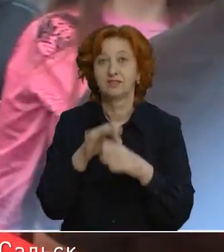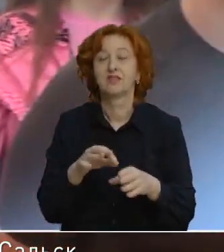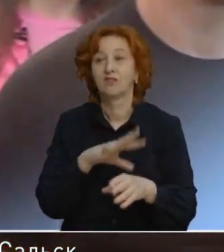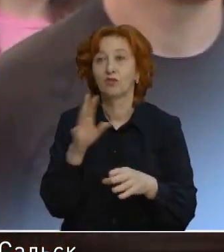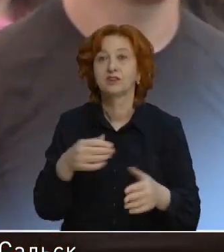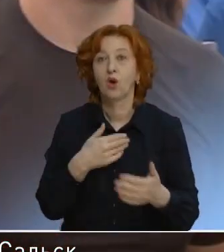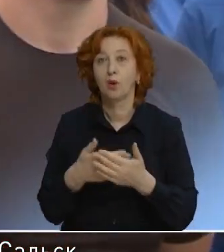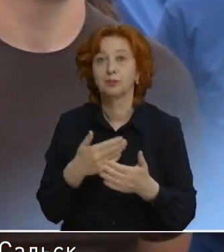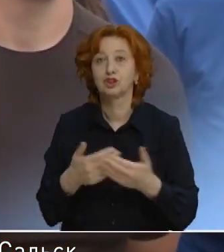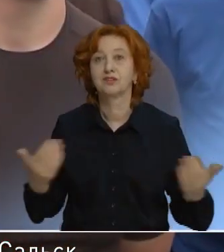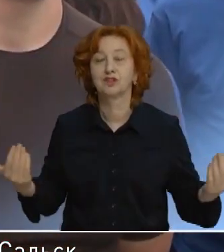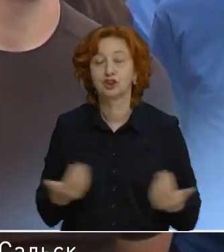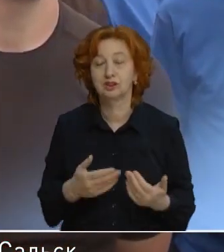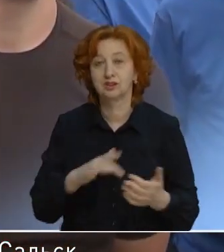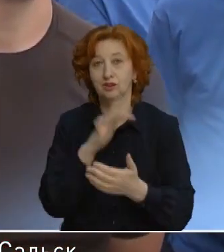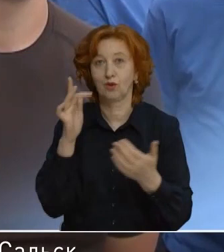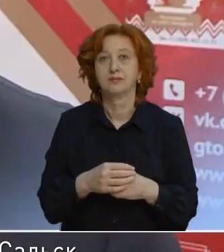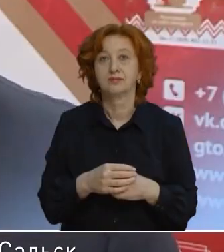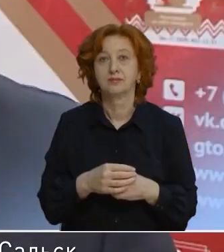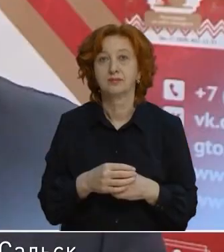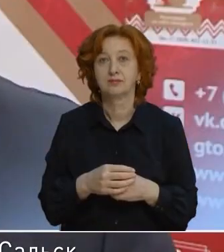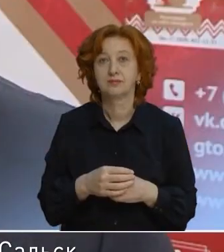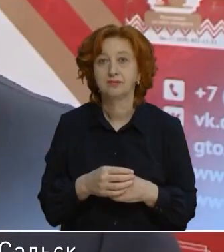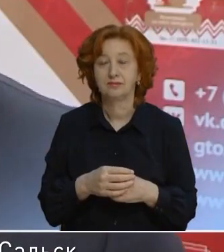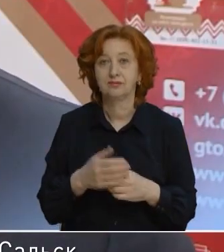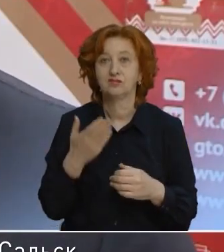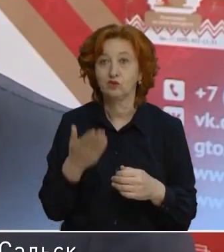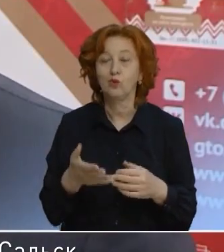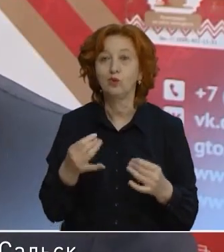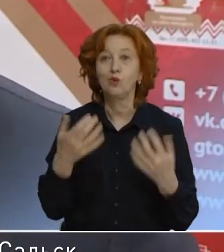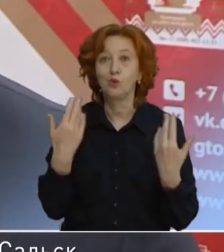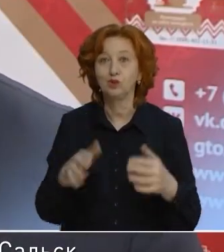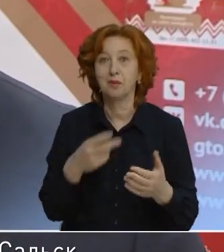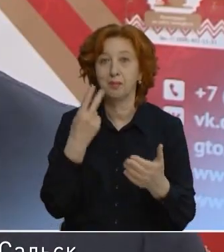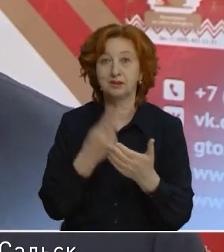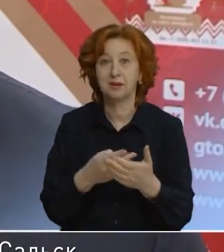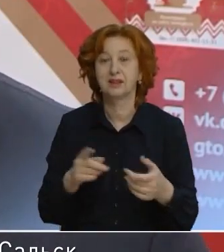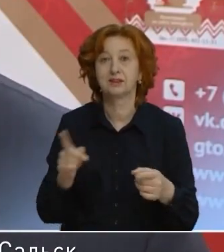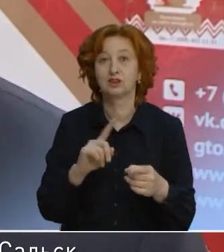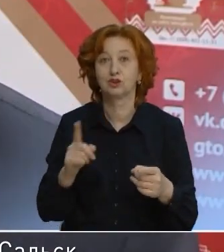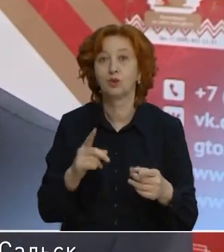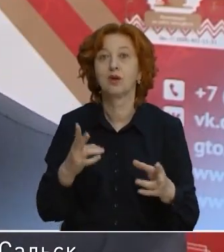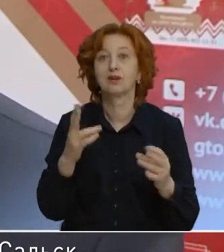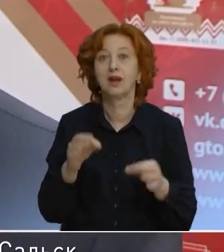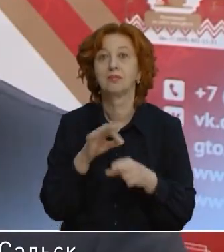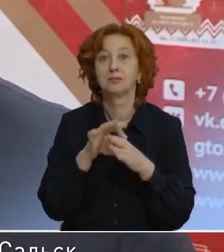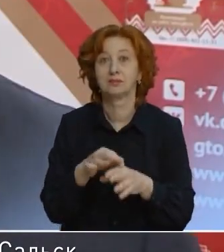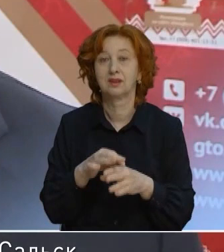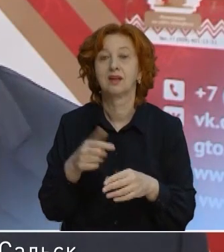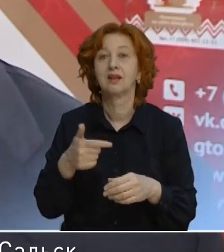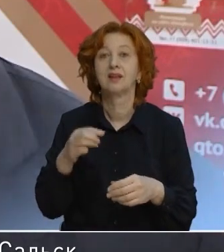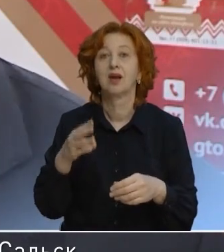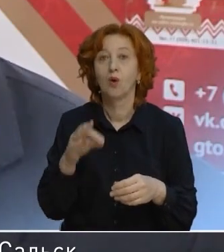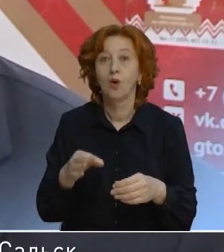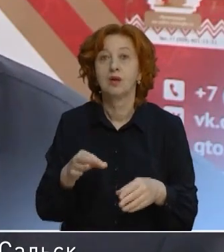занятиям физкультурой и здоровому образу жизни. Вот это первый шаг. То есть они сегодня вышли на природу, здесь у них примут нормативы ГТО, потом мы